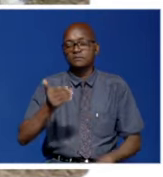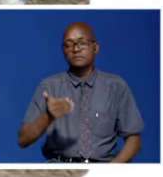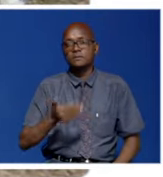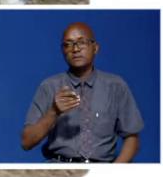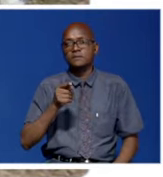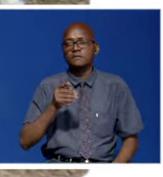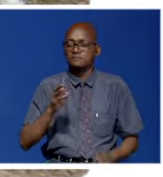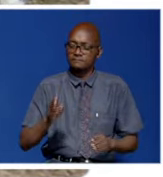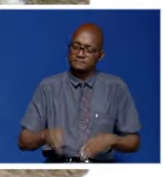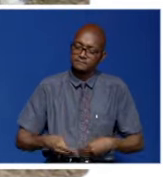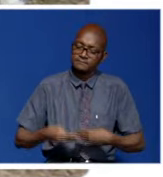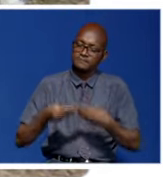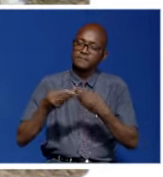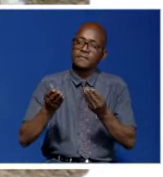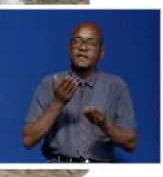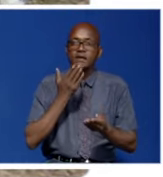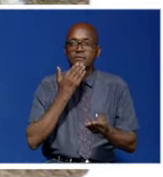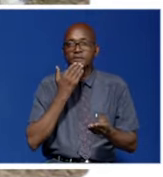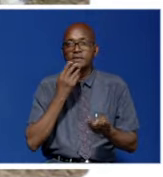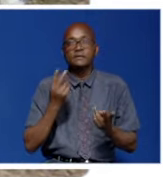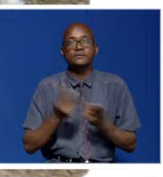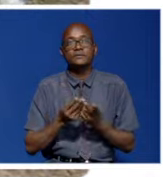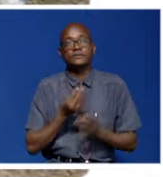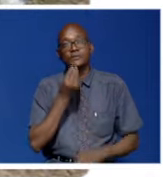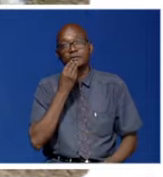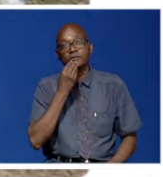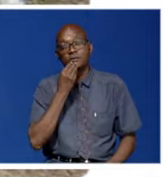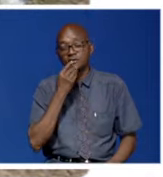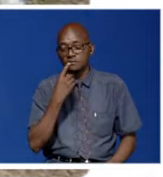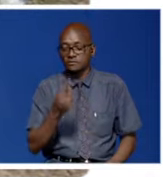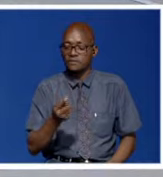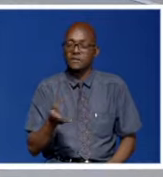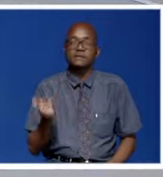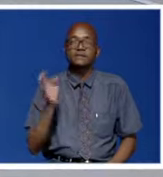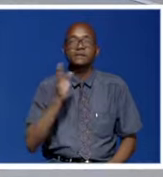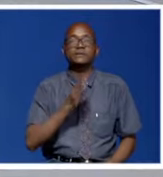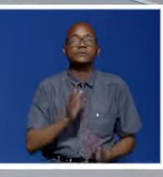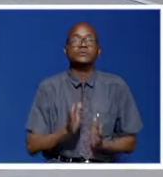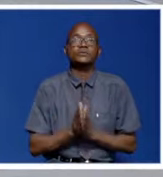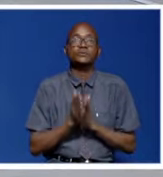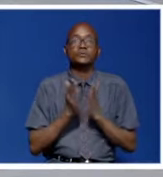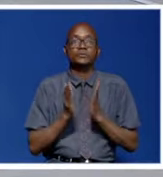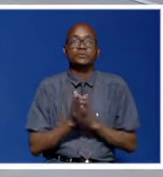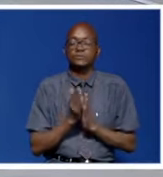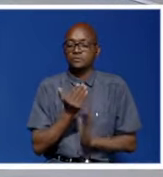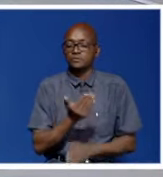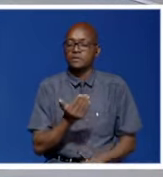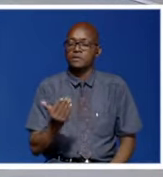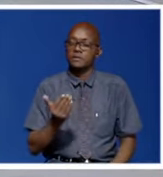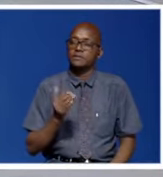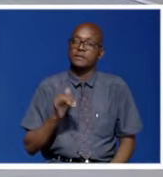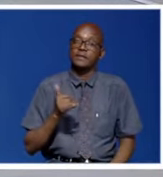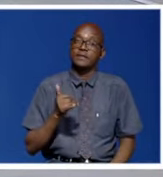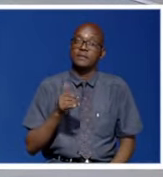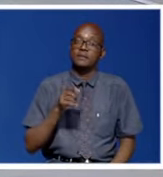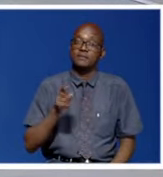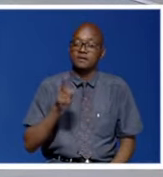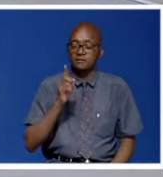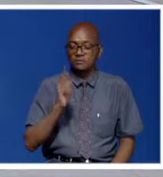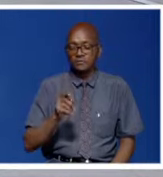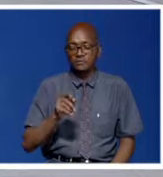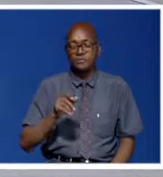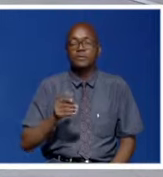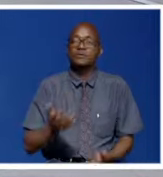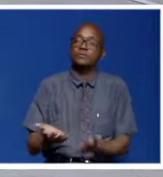na lilikuwa limetoa futari lakini pia vyakula kwa ajili ya kuelekea katika siku kuu ya Idi kwa watoto yatima na wale ambao wako